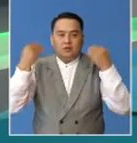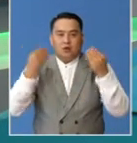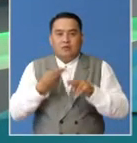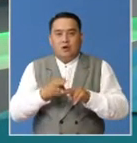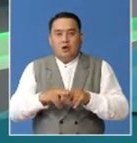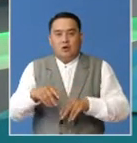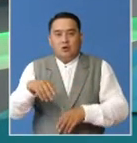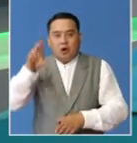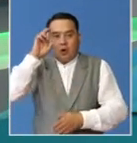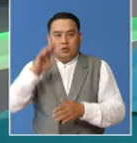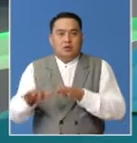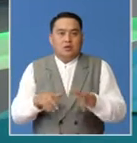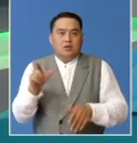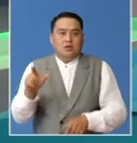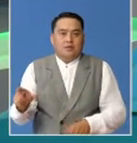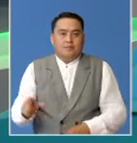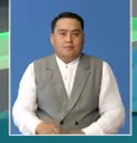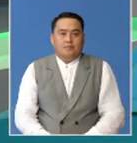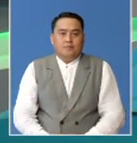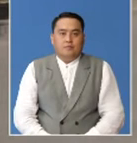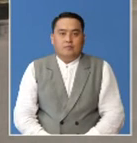районе государственного деятеля.